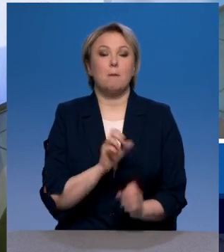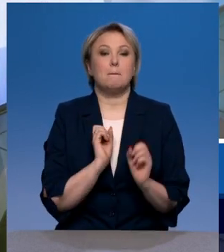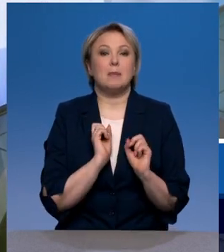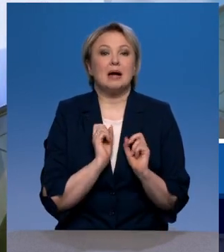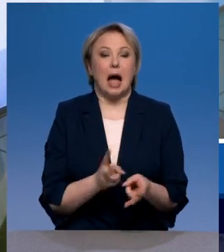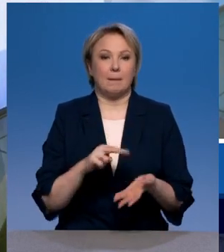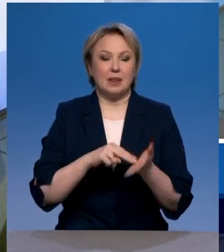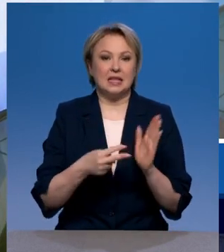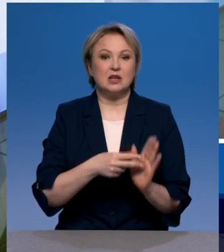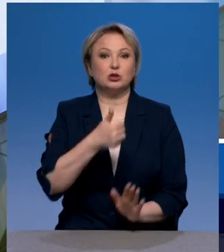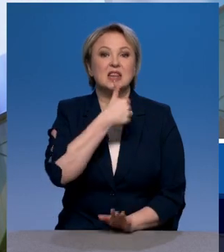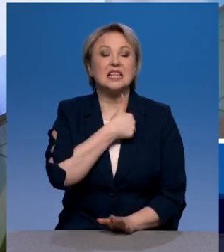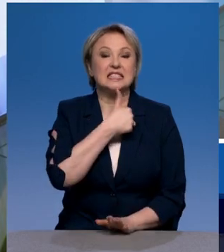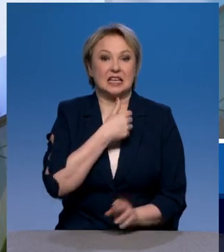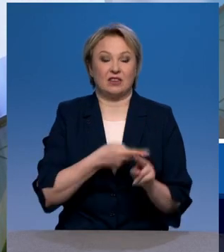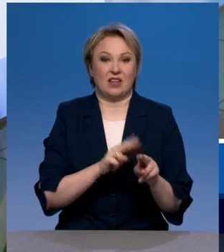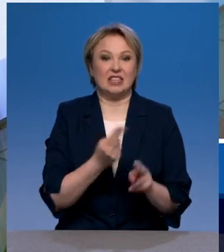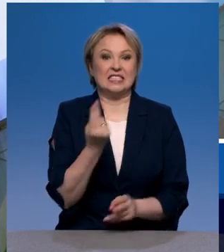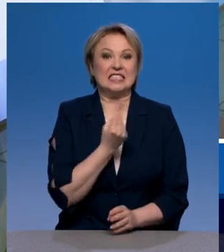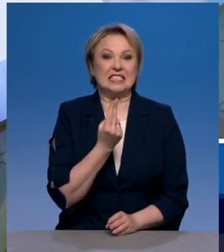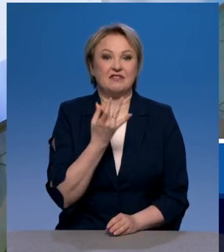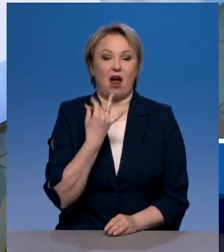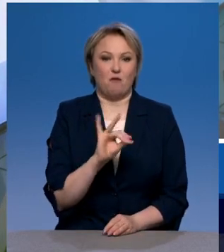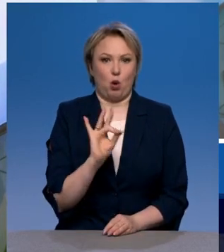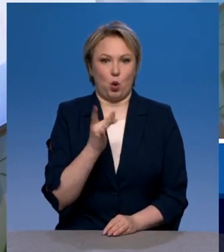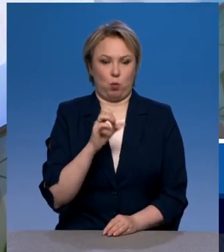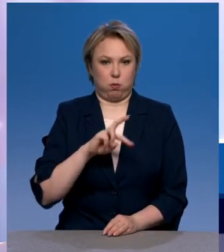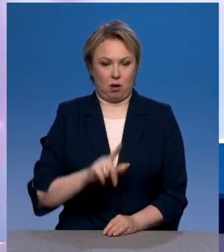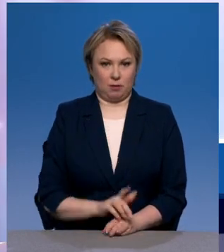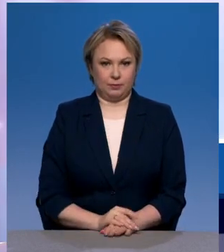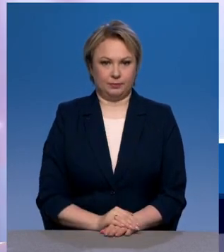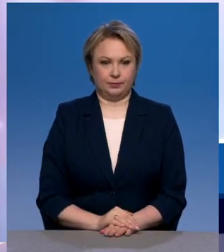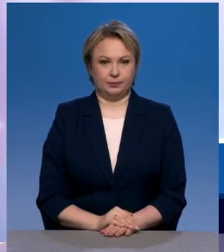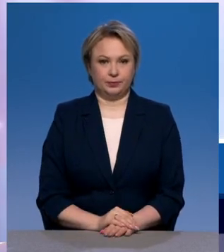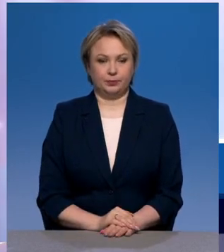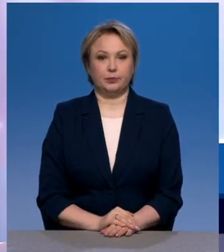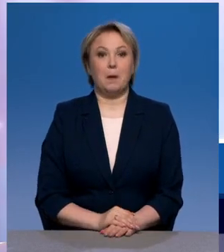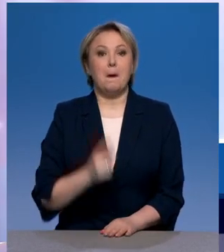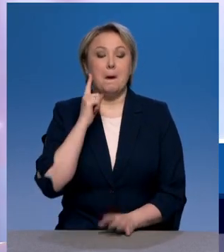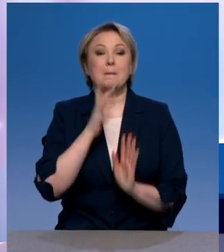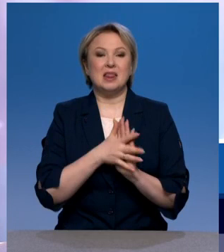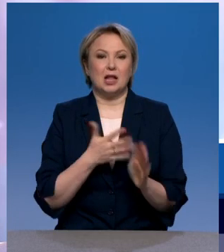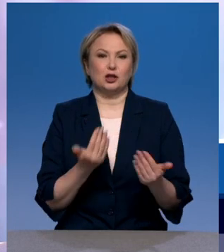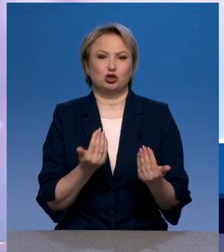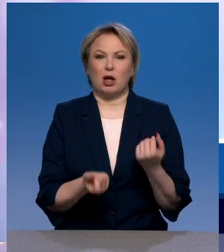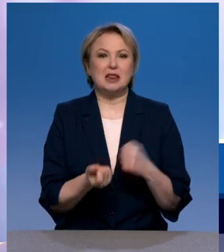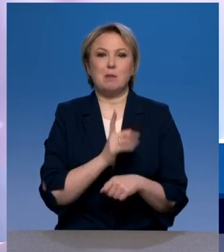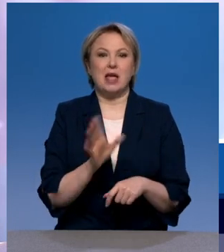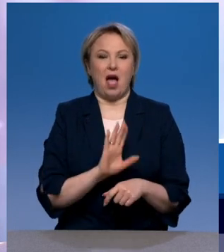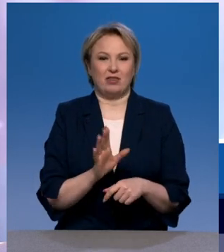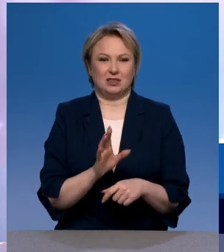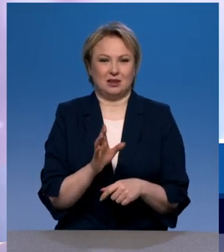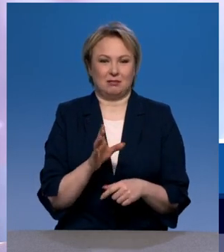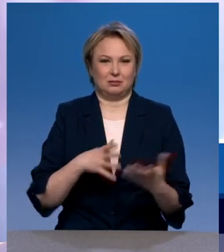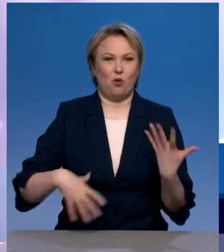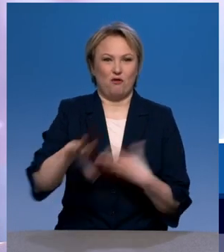планируется тестировать действительно цифровой рубль. Понятно, что сейчас не появятся кошельки у всего